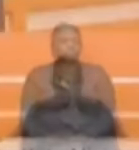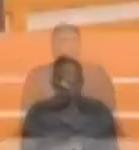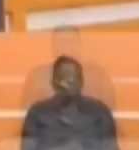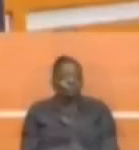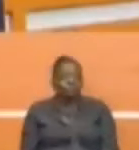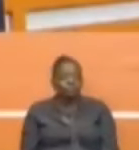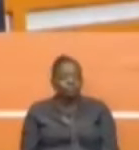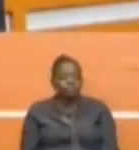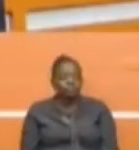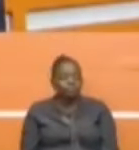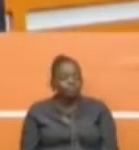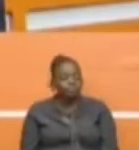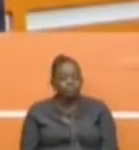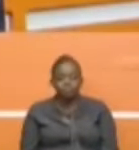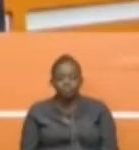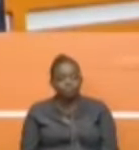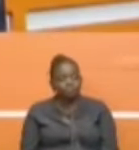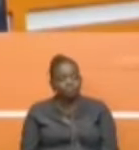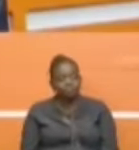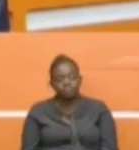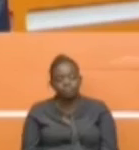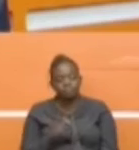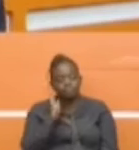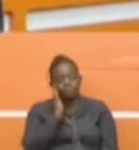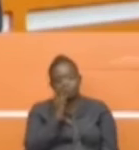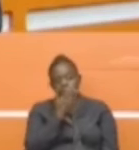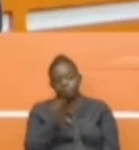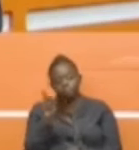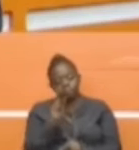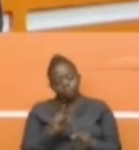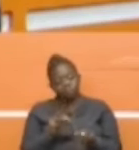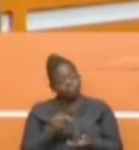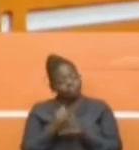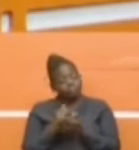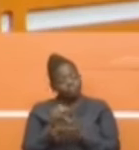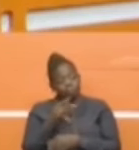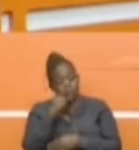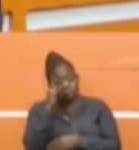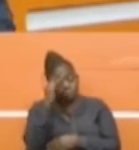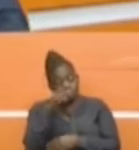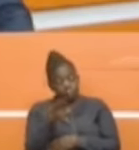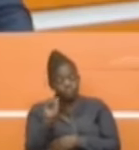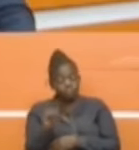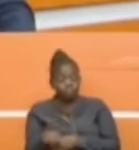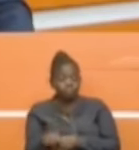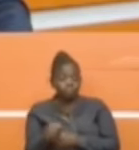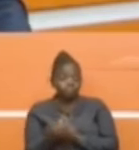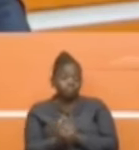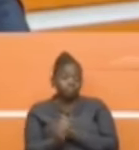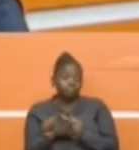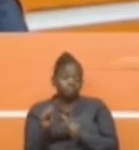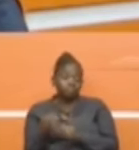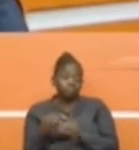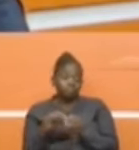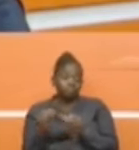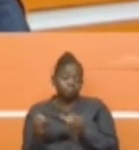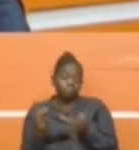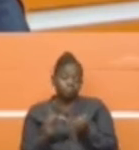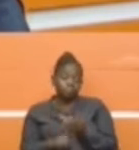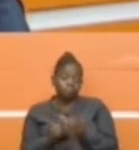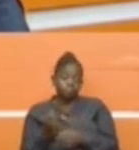TV. Kale bannaffe abazira kisa mudduukirire bazadde abo basobole okutwala omwana okufuna